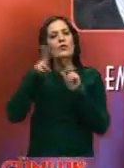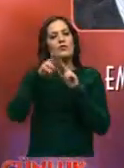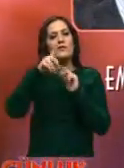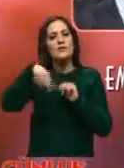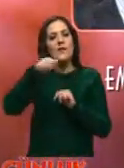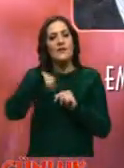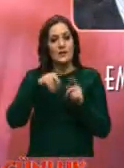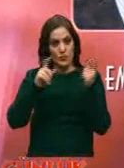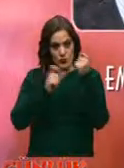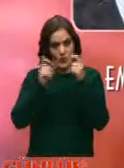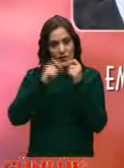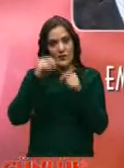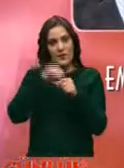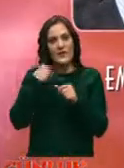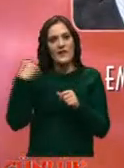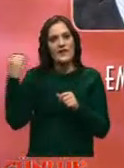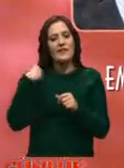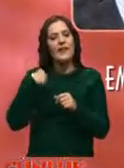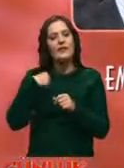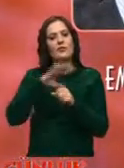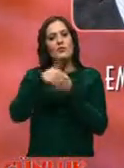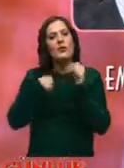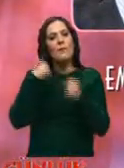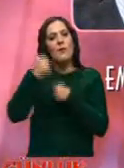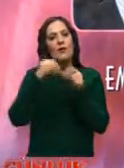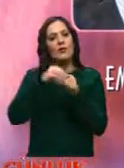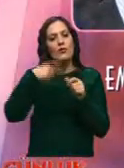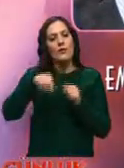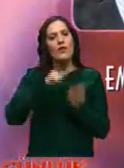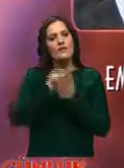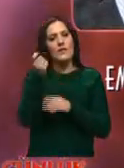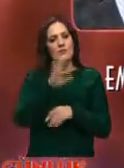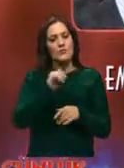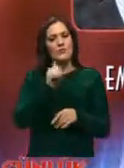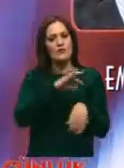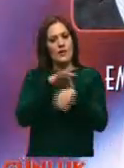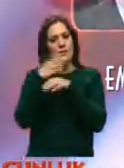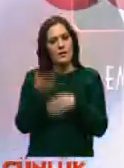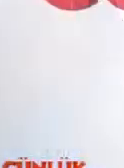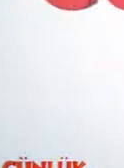ile Yenilikçi Oyun Geliştirme Dünya Maratonu. Hepsi az sonra Günlük Rehber'de.